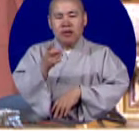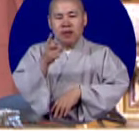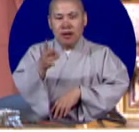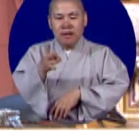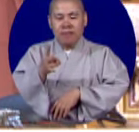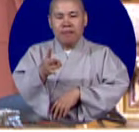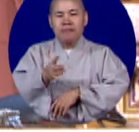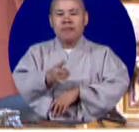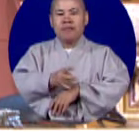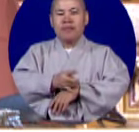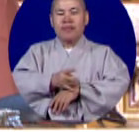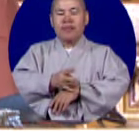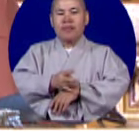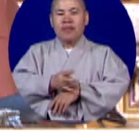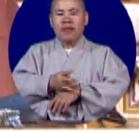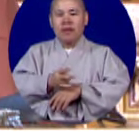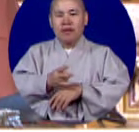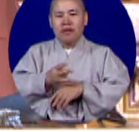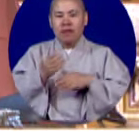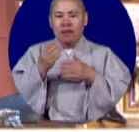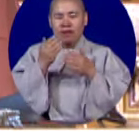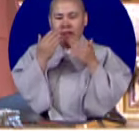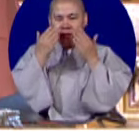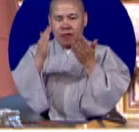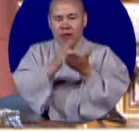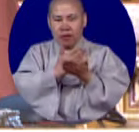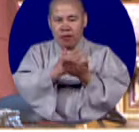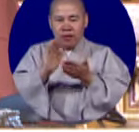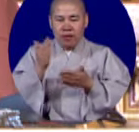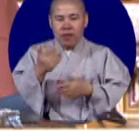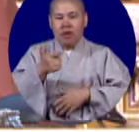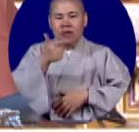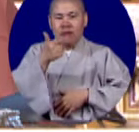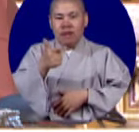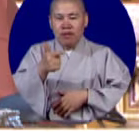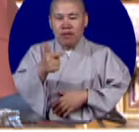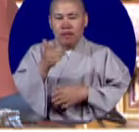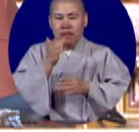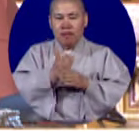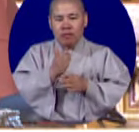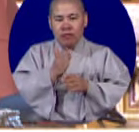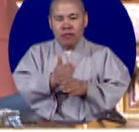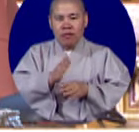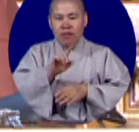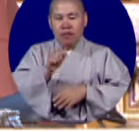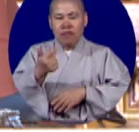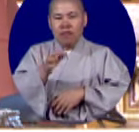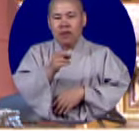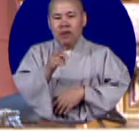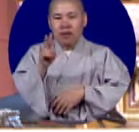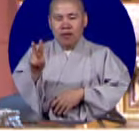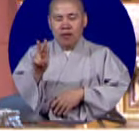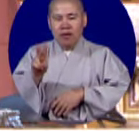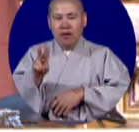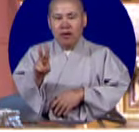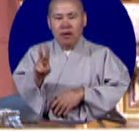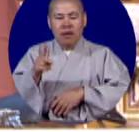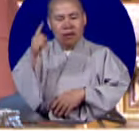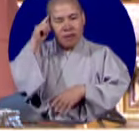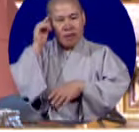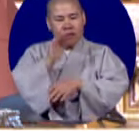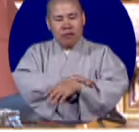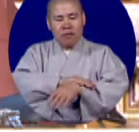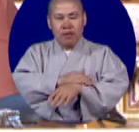합니다. 그러니까 이거 꼭 분명히 있습니다. 6번째는 반야바라밀이라고 그러고 10번째는 지바라밀이라고 그래요.